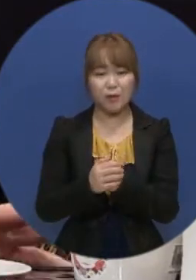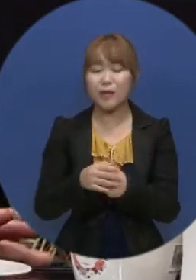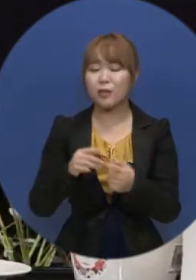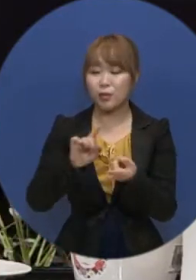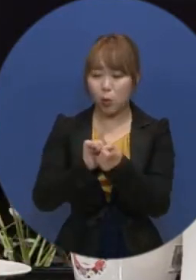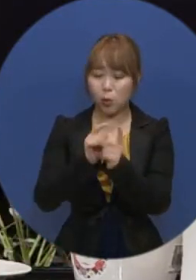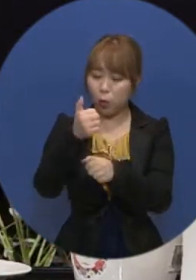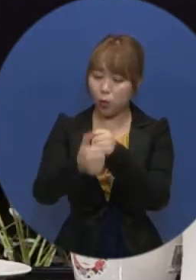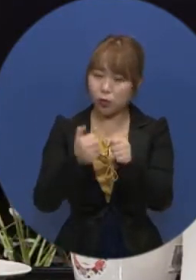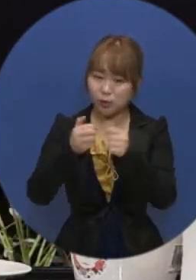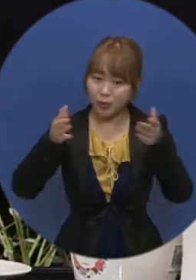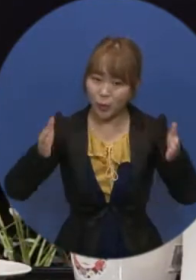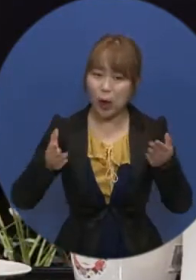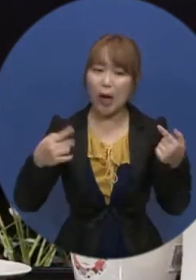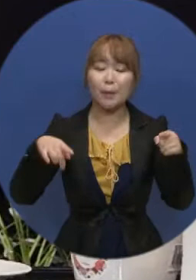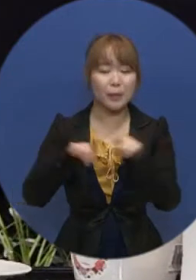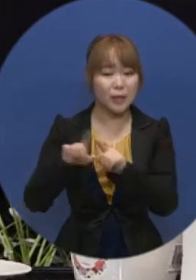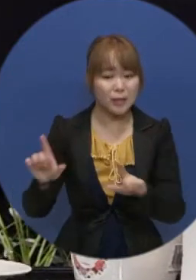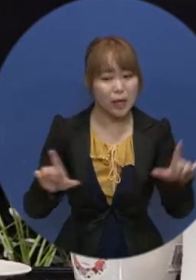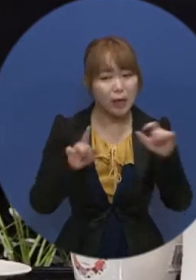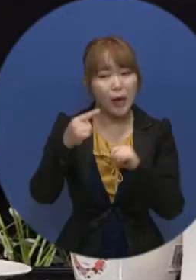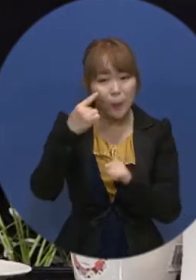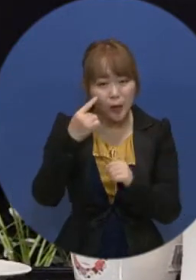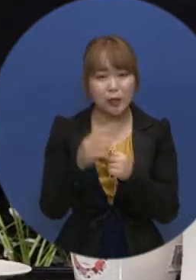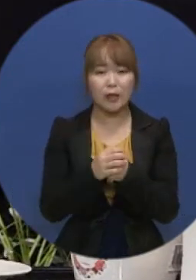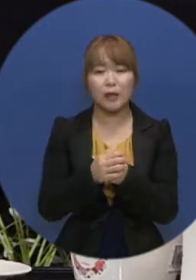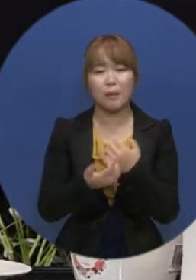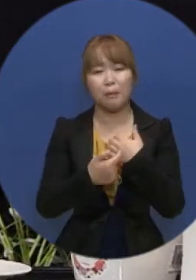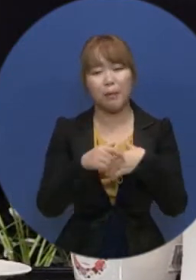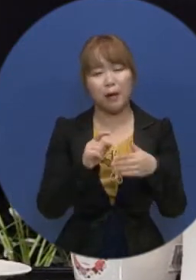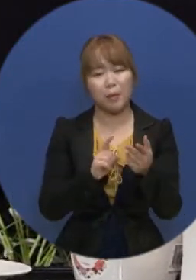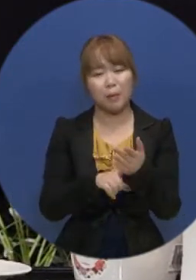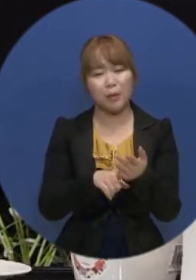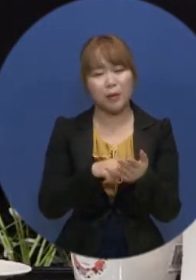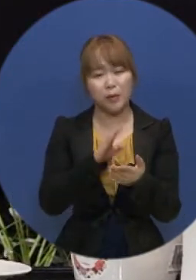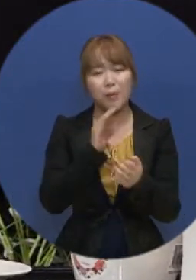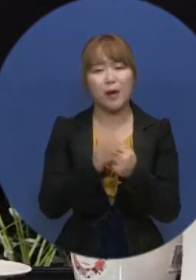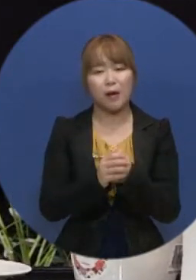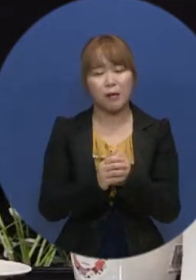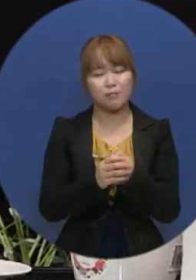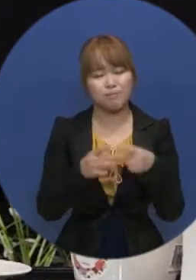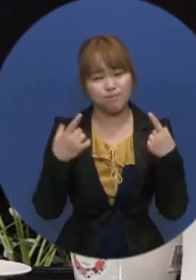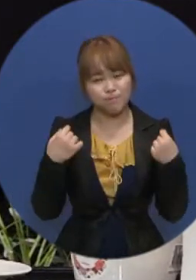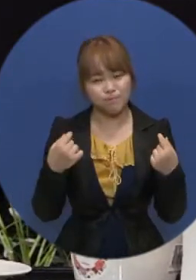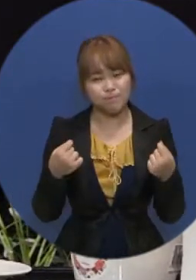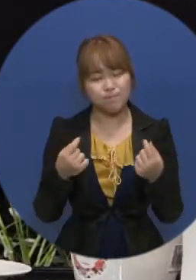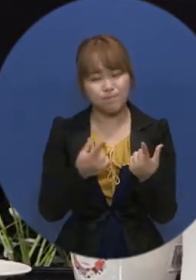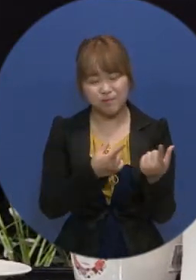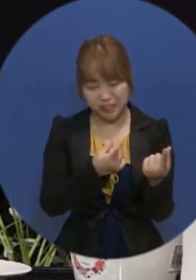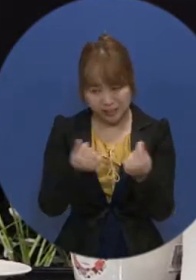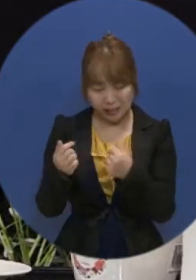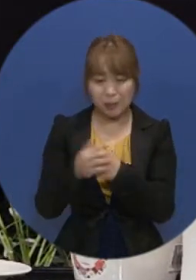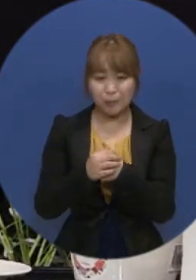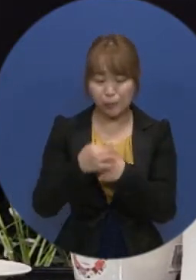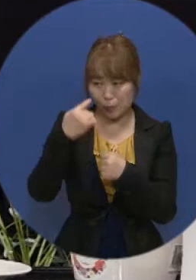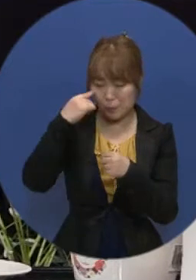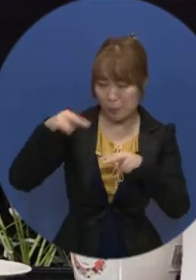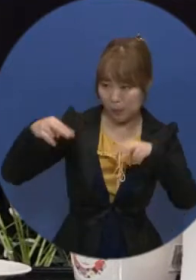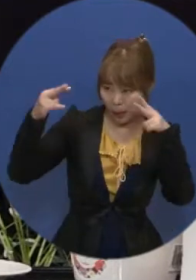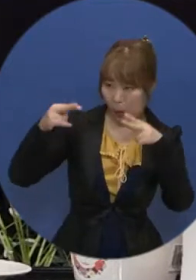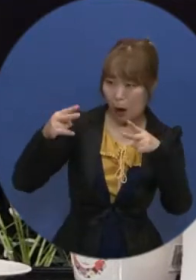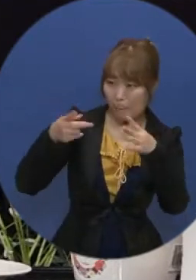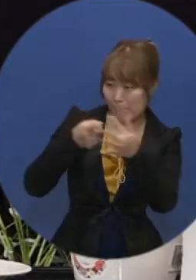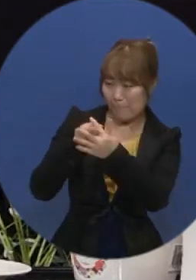년 이상 같이 살다 보니까 네네. 마음이 되게 이렇게 같아집니다. 눈만 봐도 알죠? 눈만 봐도